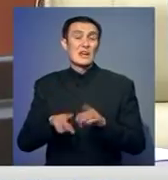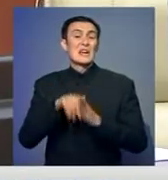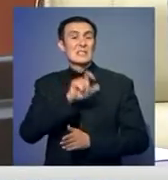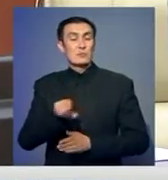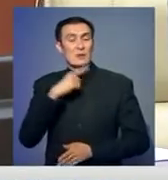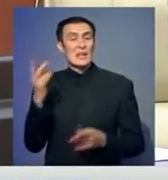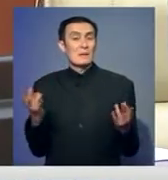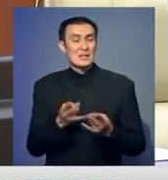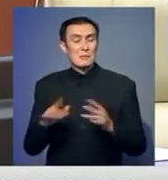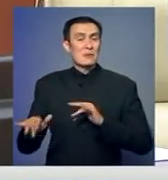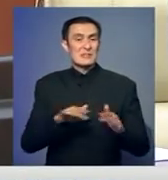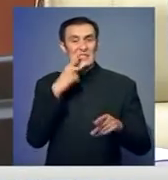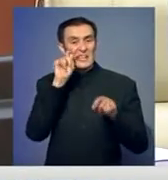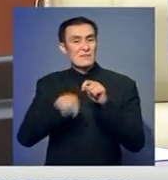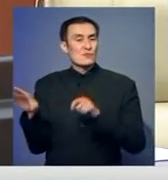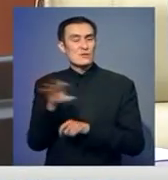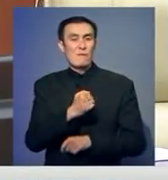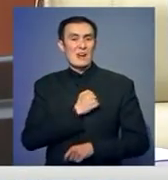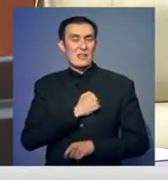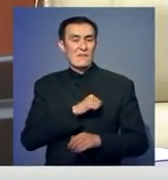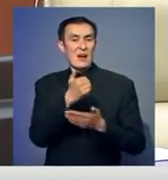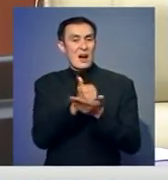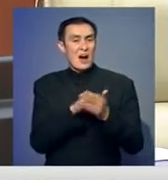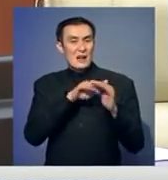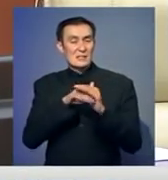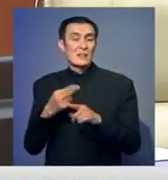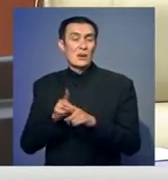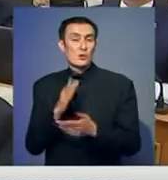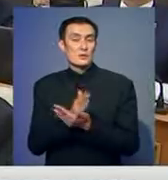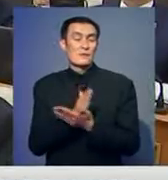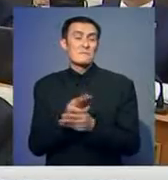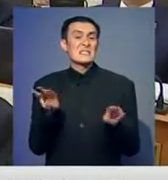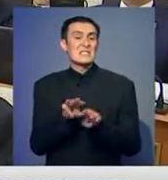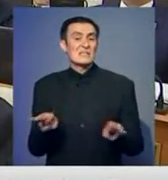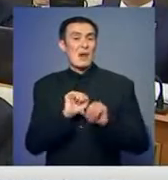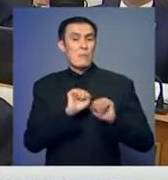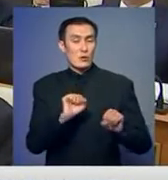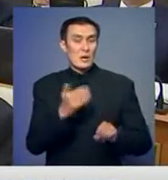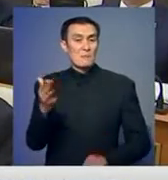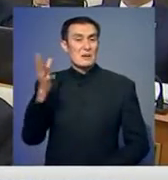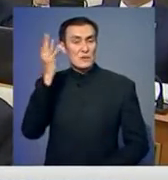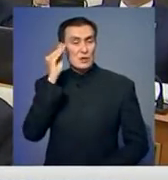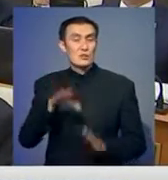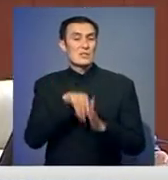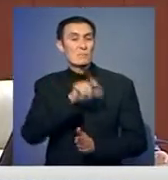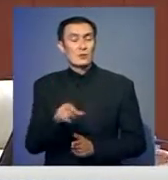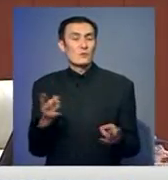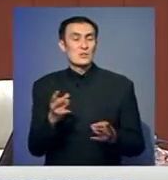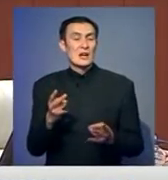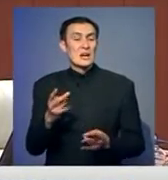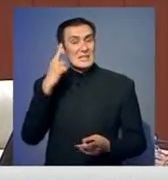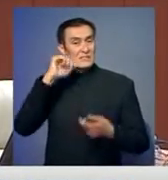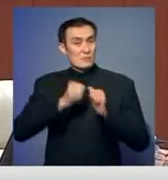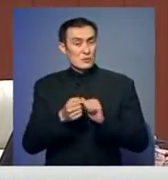Депутаты считают необходимым провести ревизию всего военного арсенала, находящегося на балансе Министерства обороны. По мнению мажилисменов, нужно